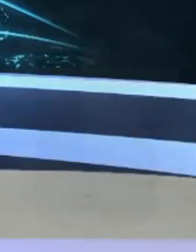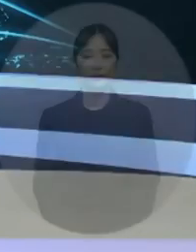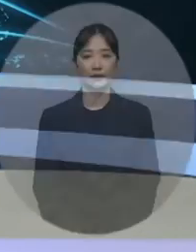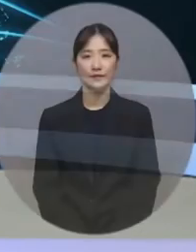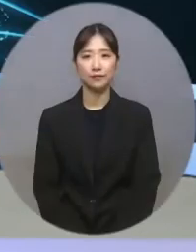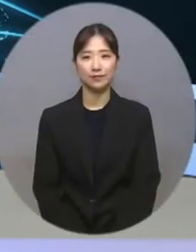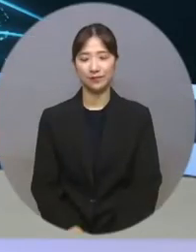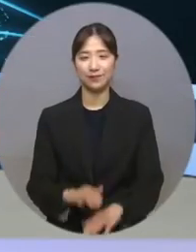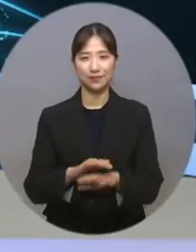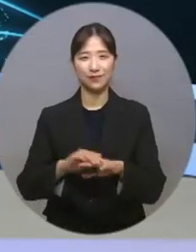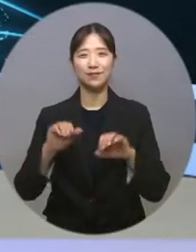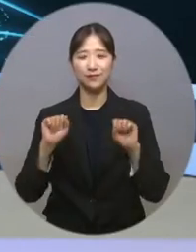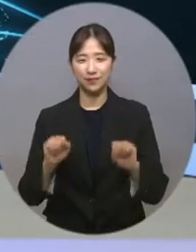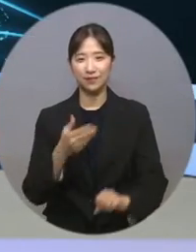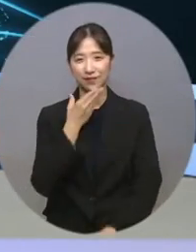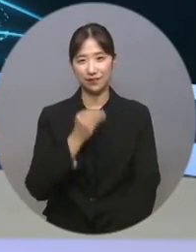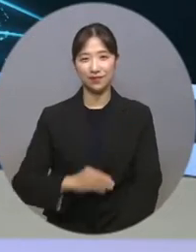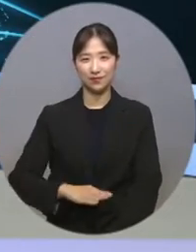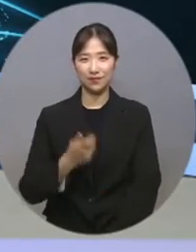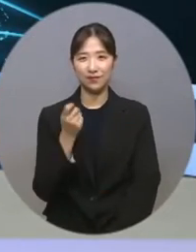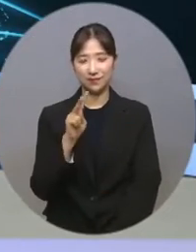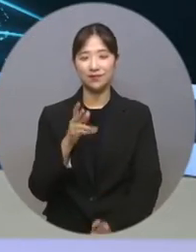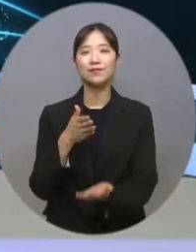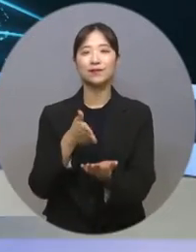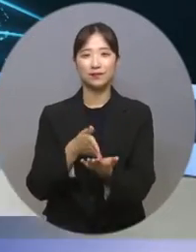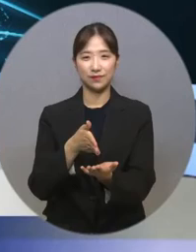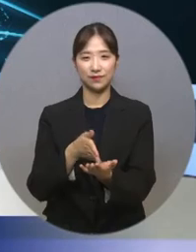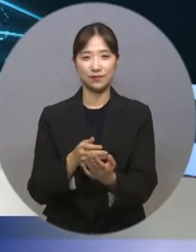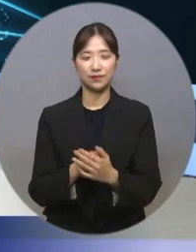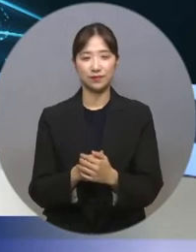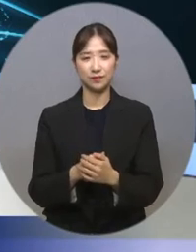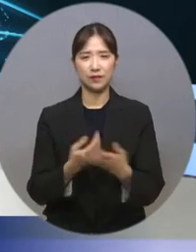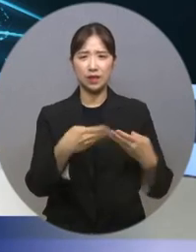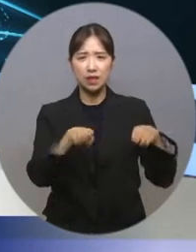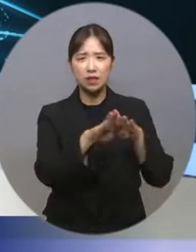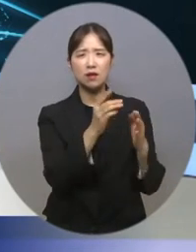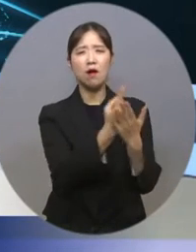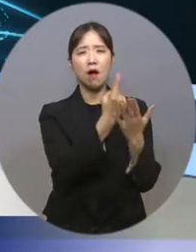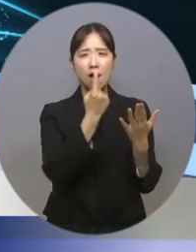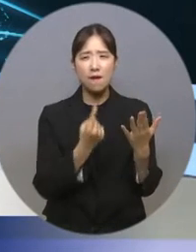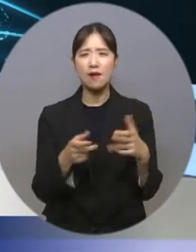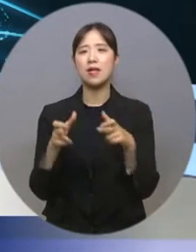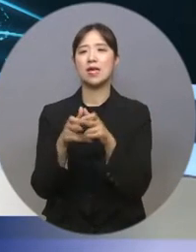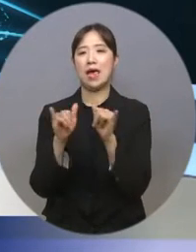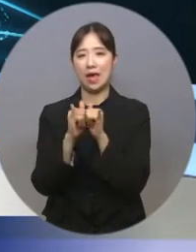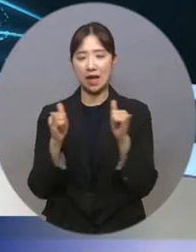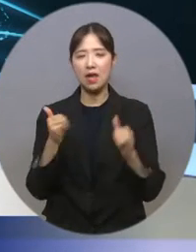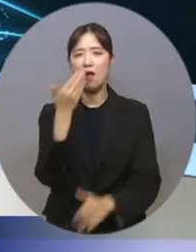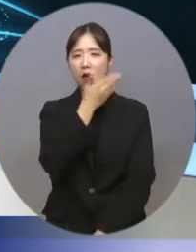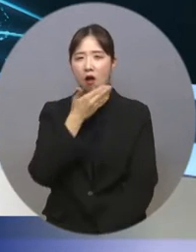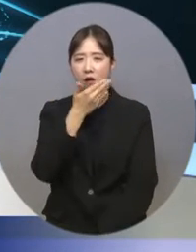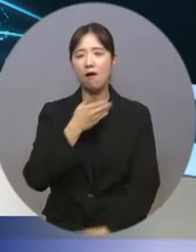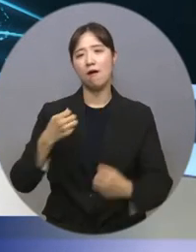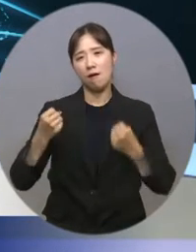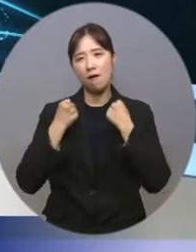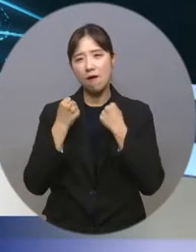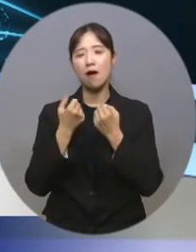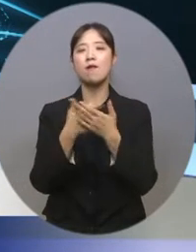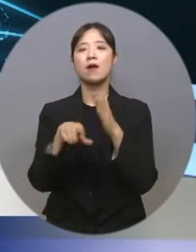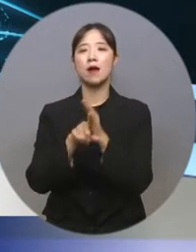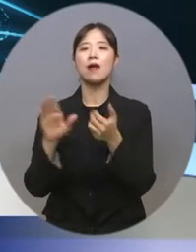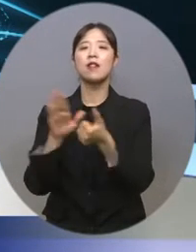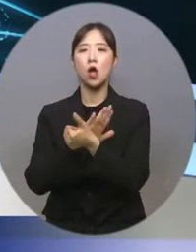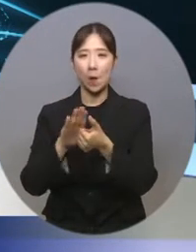시청자 여러분 안녕하십니까 복지 tv 뉴스 입니다 탈 시설 장애인들의 건강한 영양 관리를 위한 맞춤형 서비스가